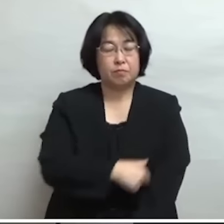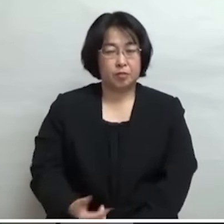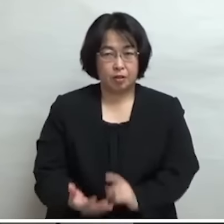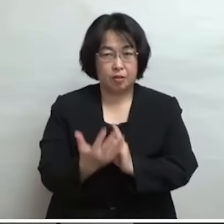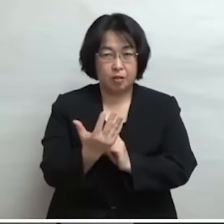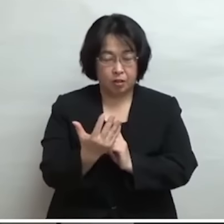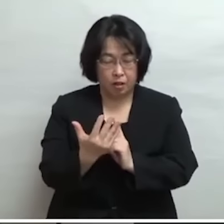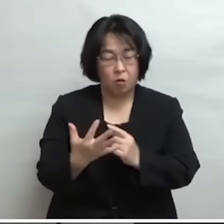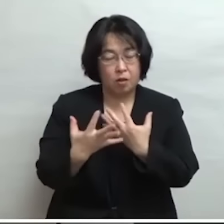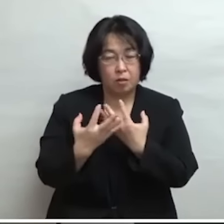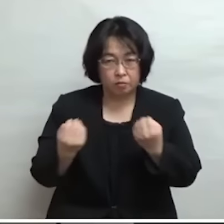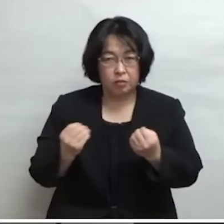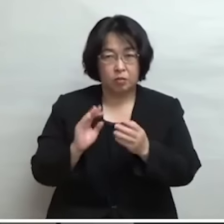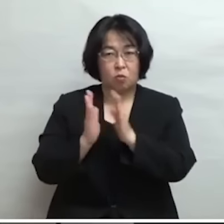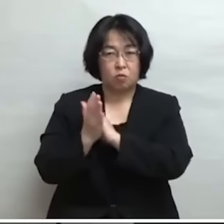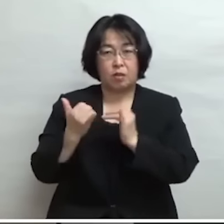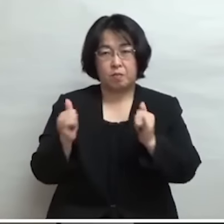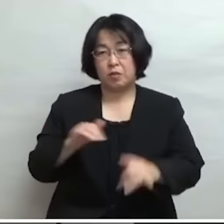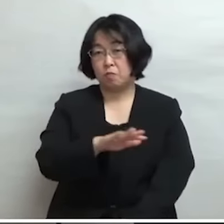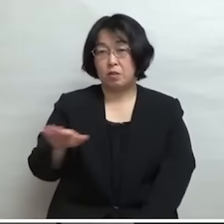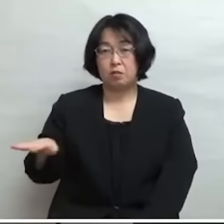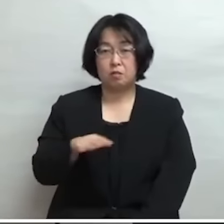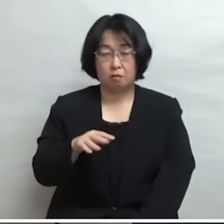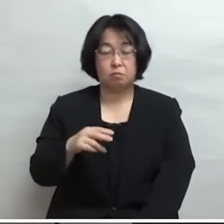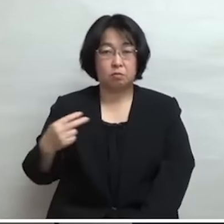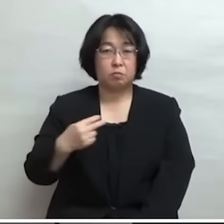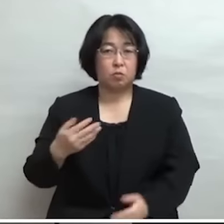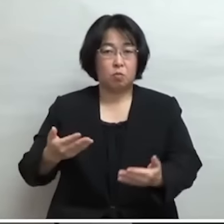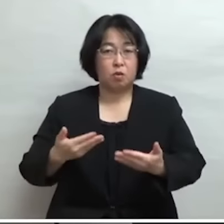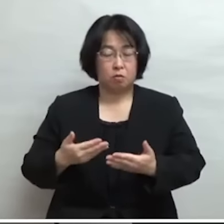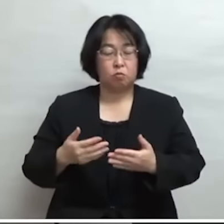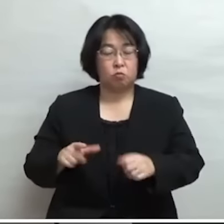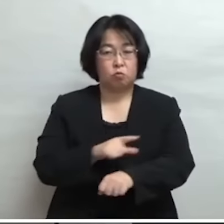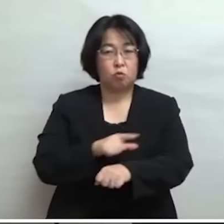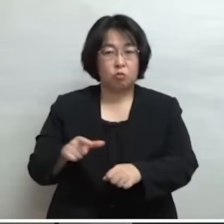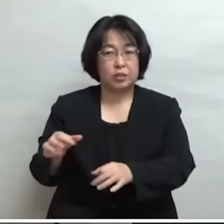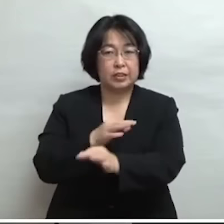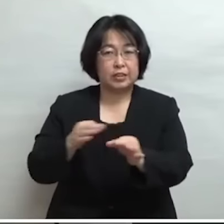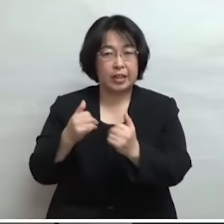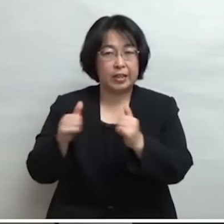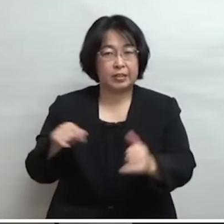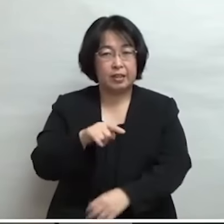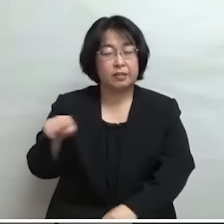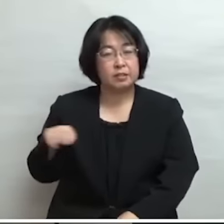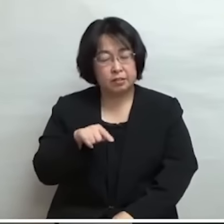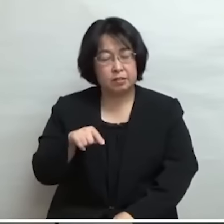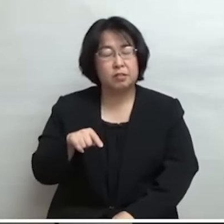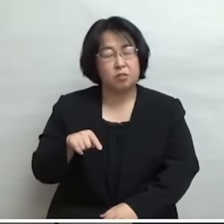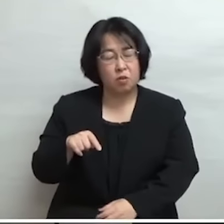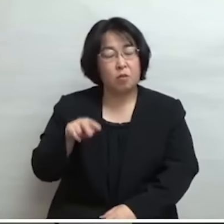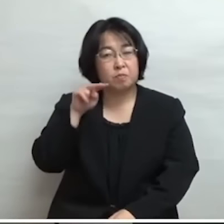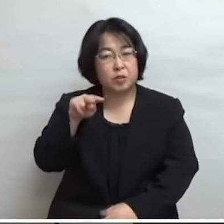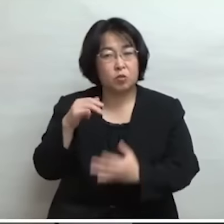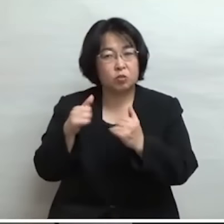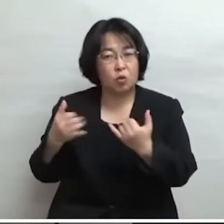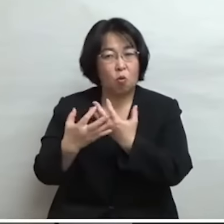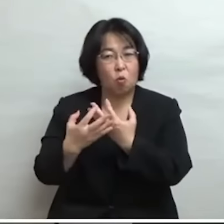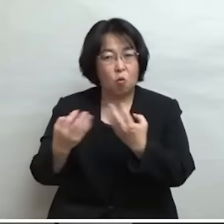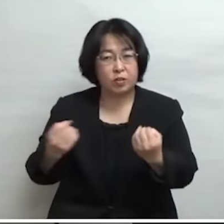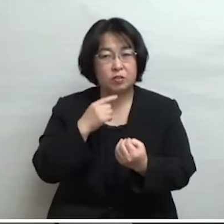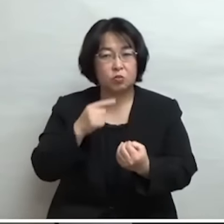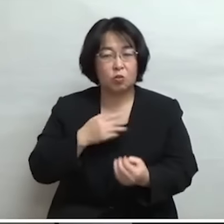多くの県民の皆さんも、はい、ご覧になってますし、特に経済人の間の視聴率が高いということも、改めて